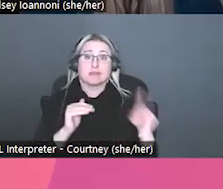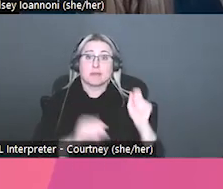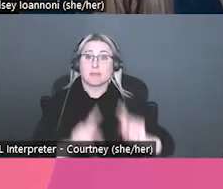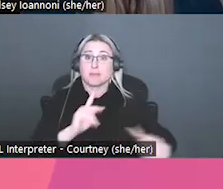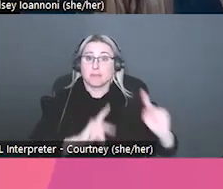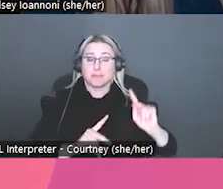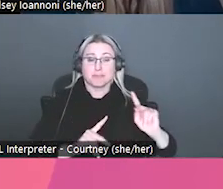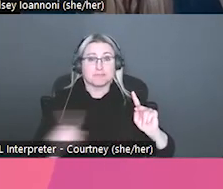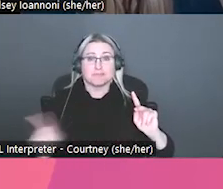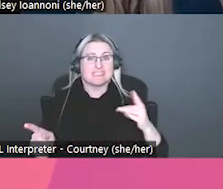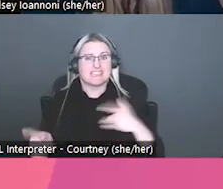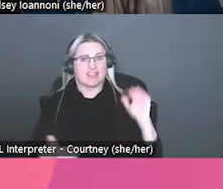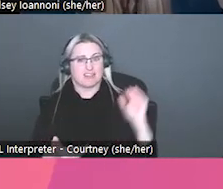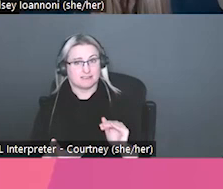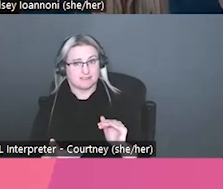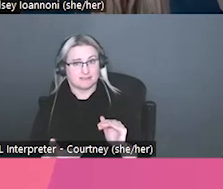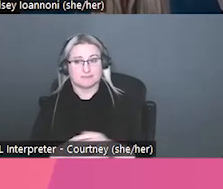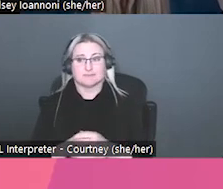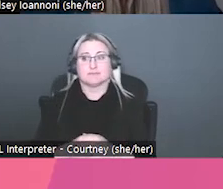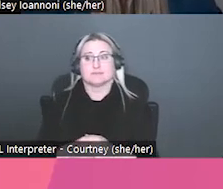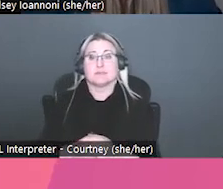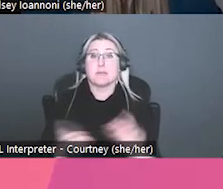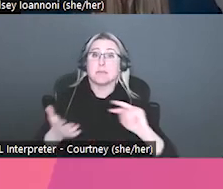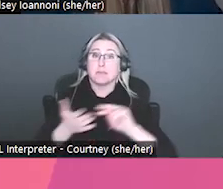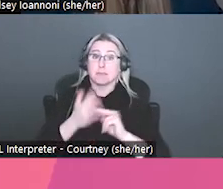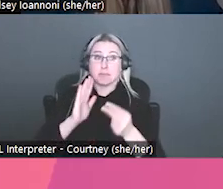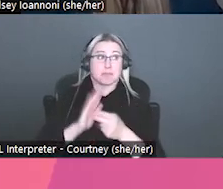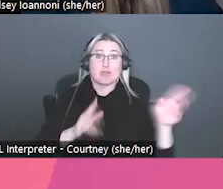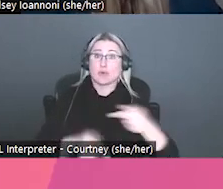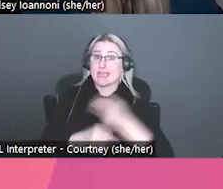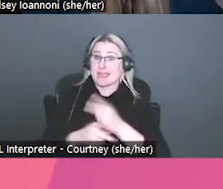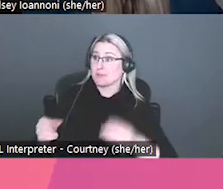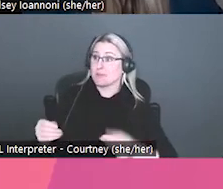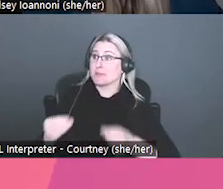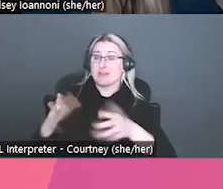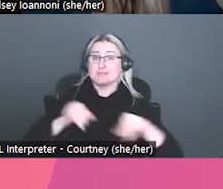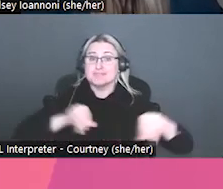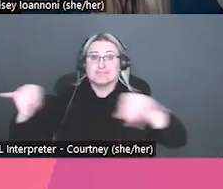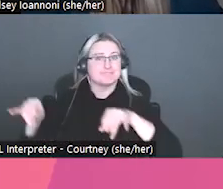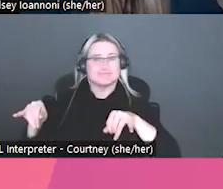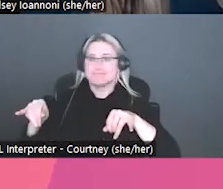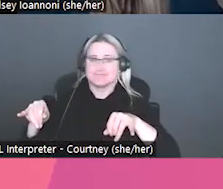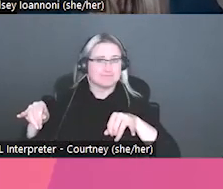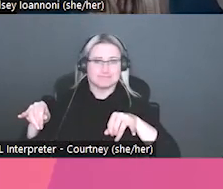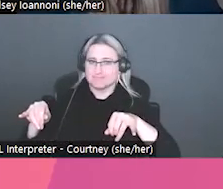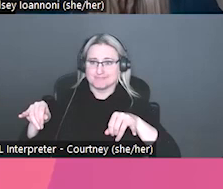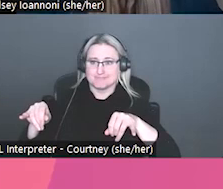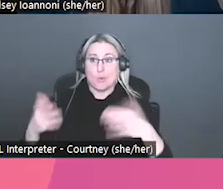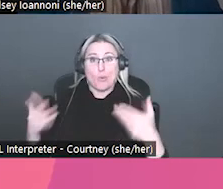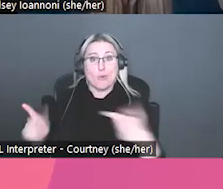de soins de santé que leurs homologues. Cela mène à des soins